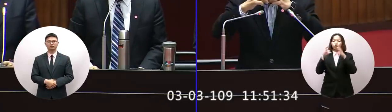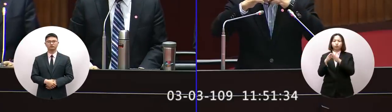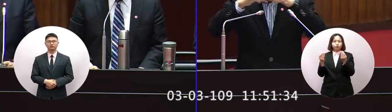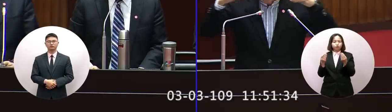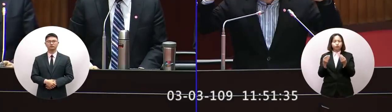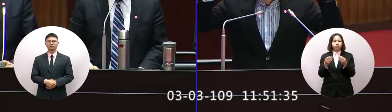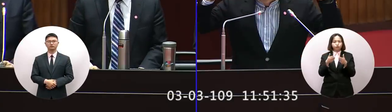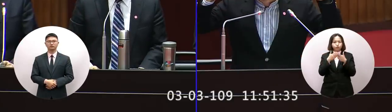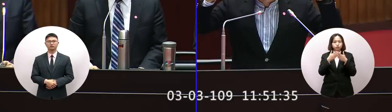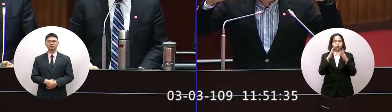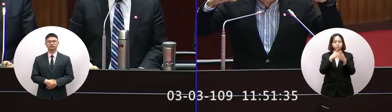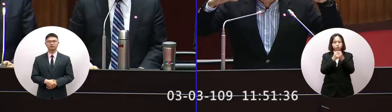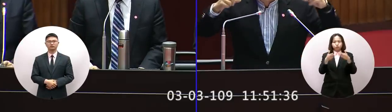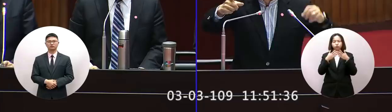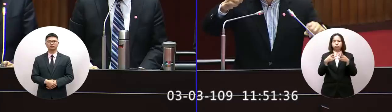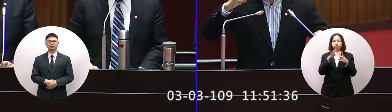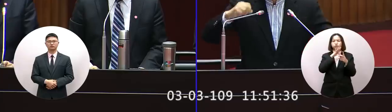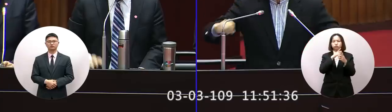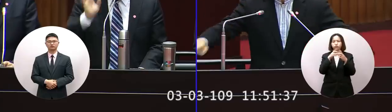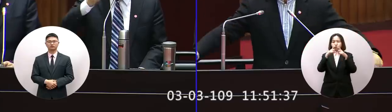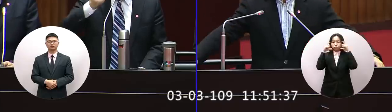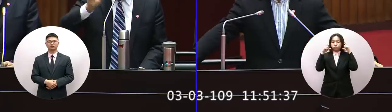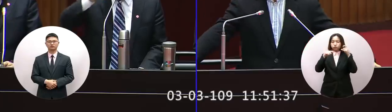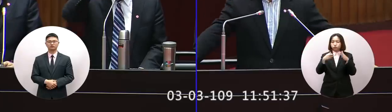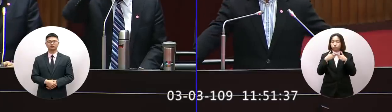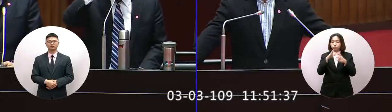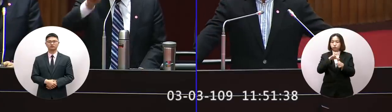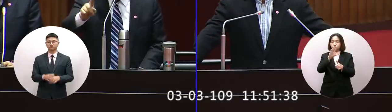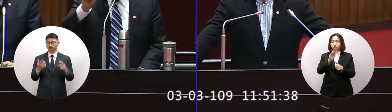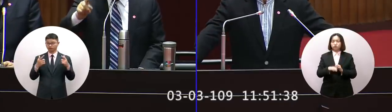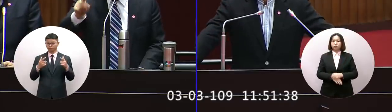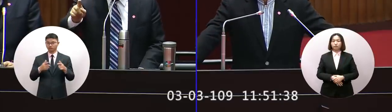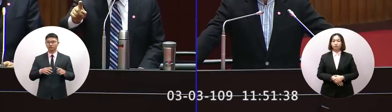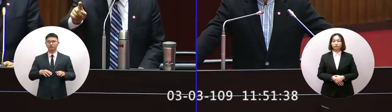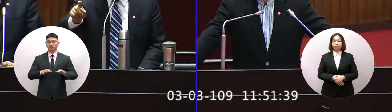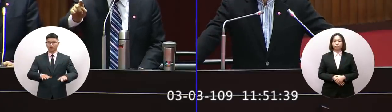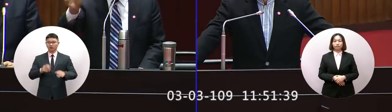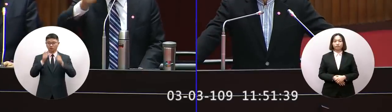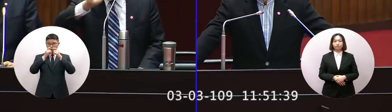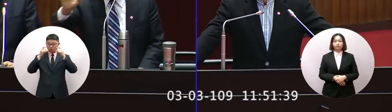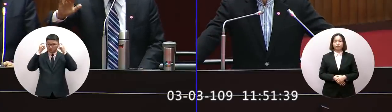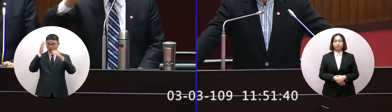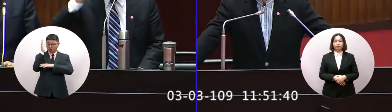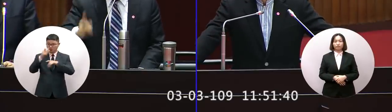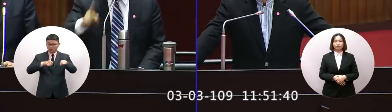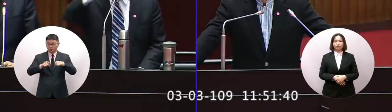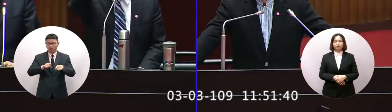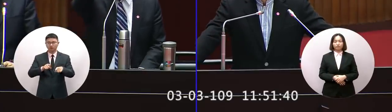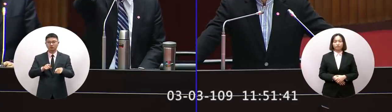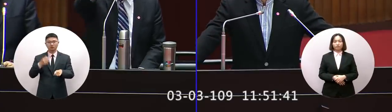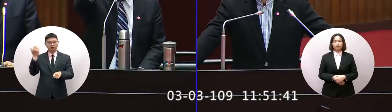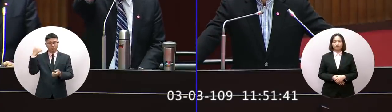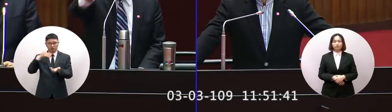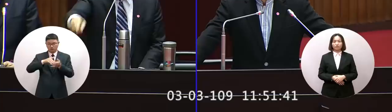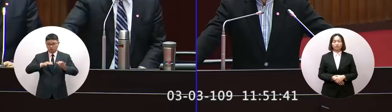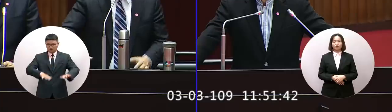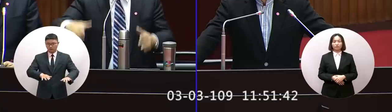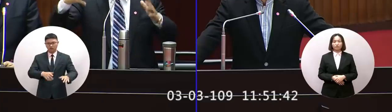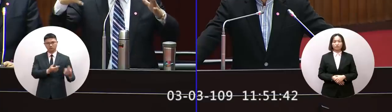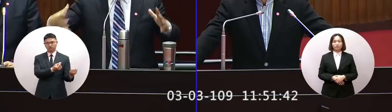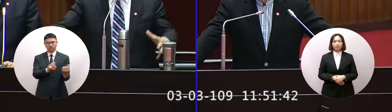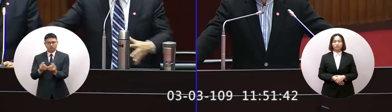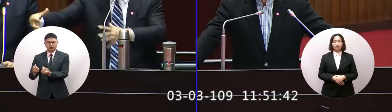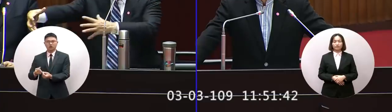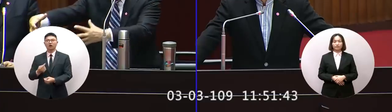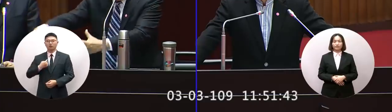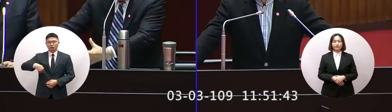口罩現在說也要戴口罩喔這個有沒有改變口罩政策一直都只有一個就是